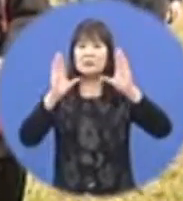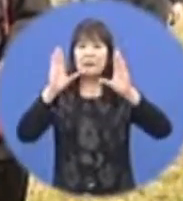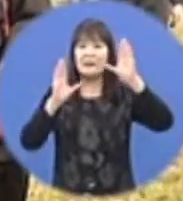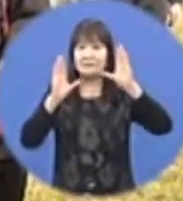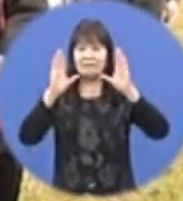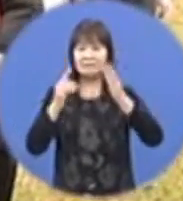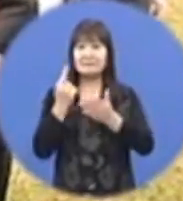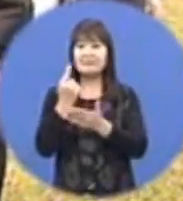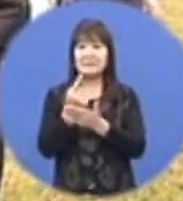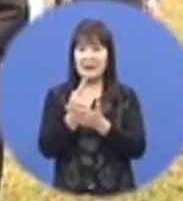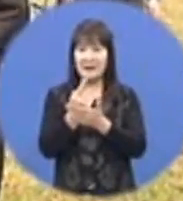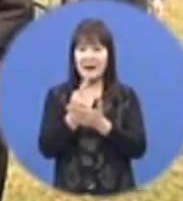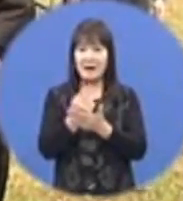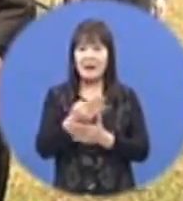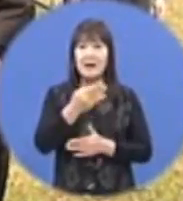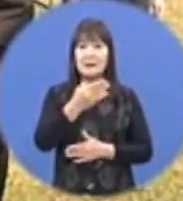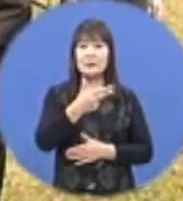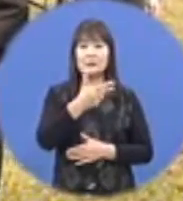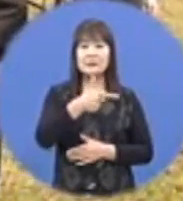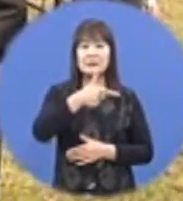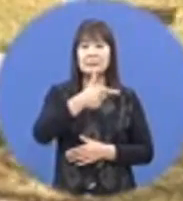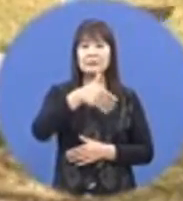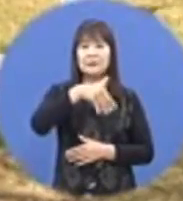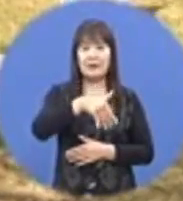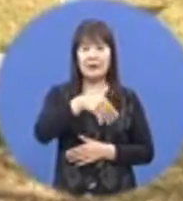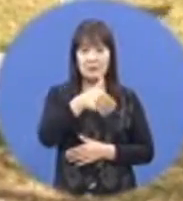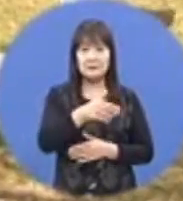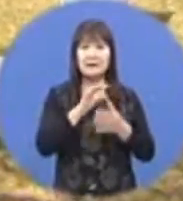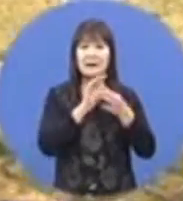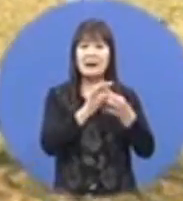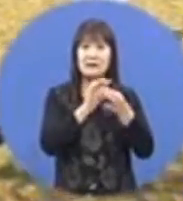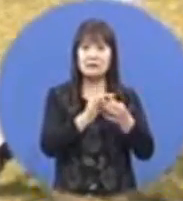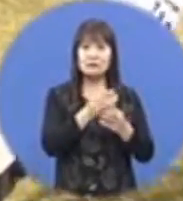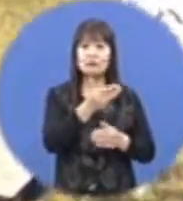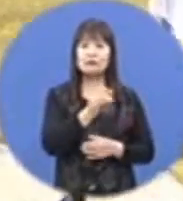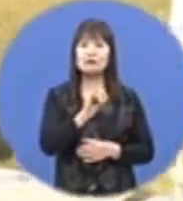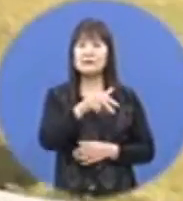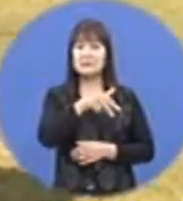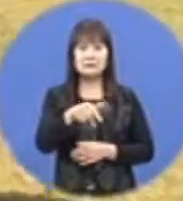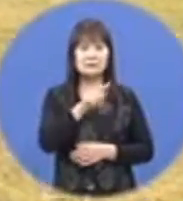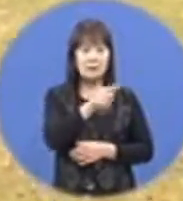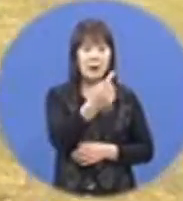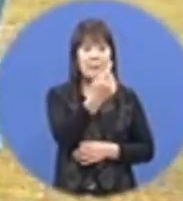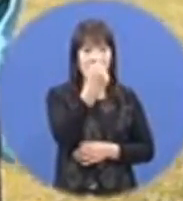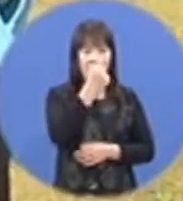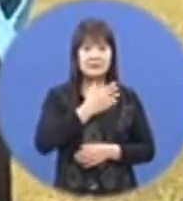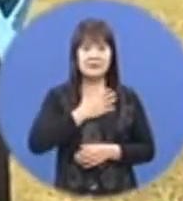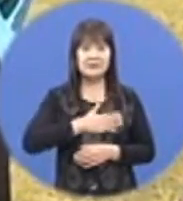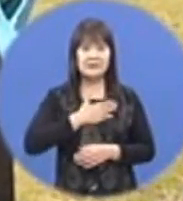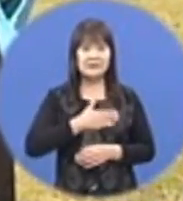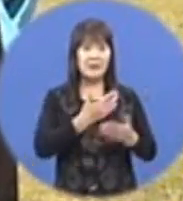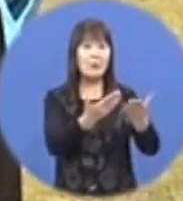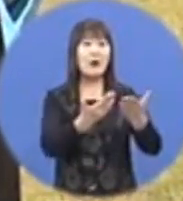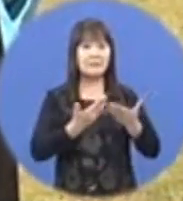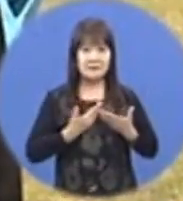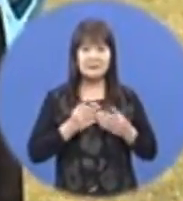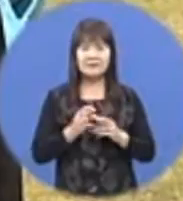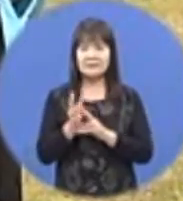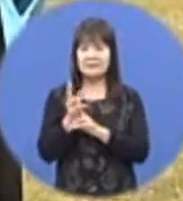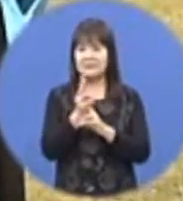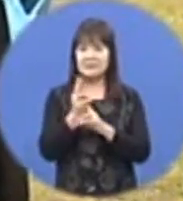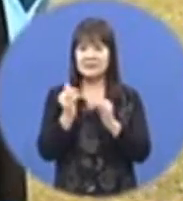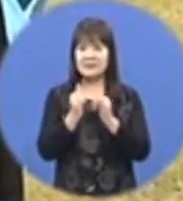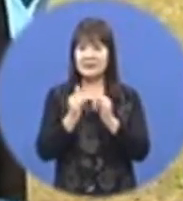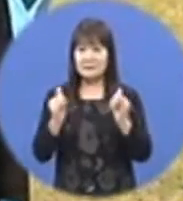り、吉宗公に関するクイズも出題し、吉宗公のことを学び知ってもらいます。忍者たちも